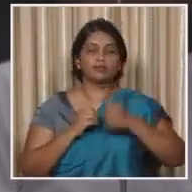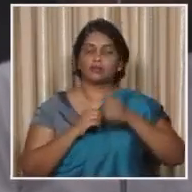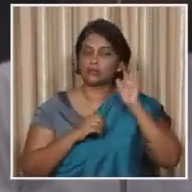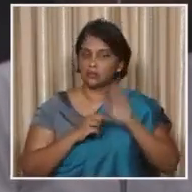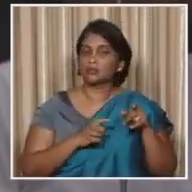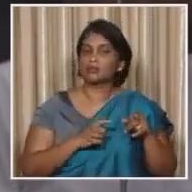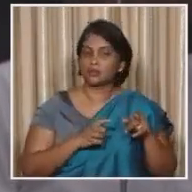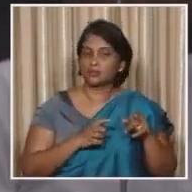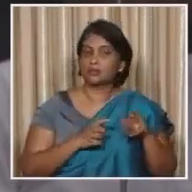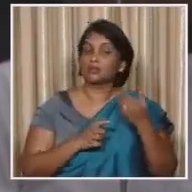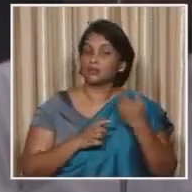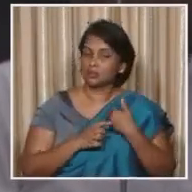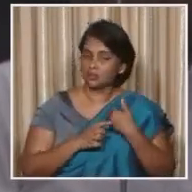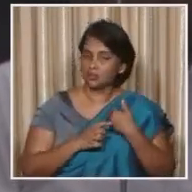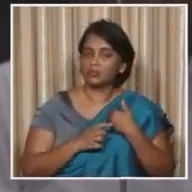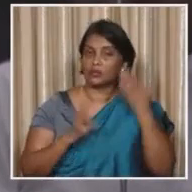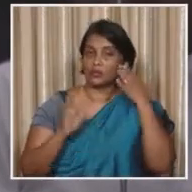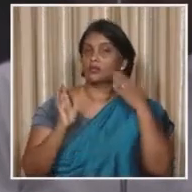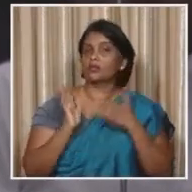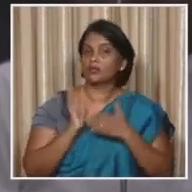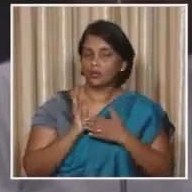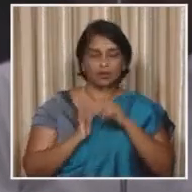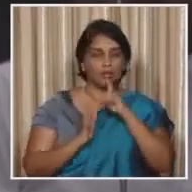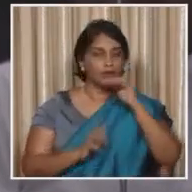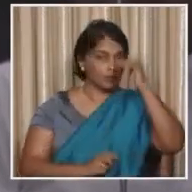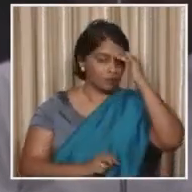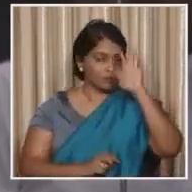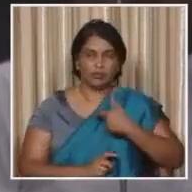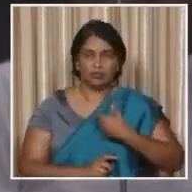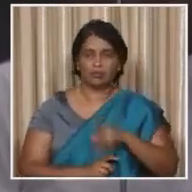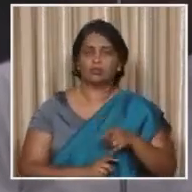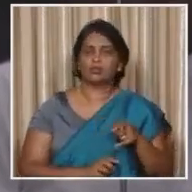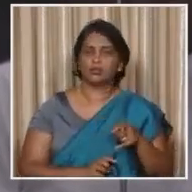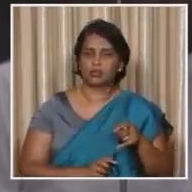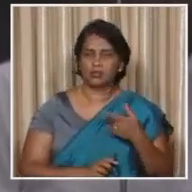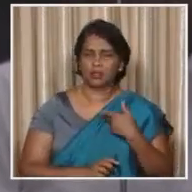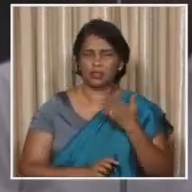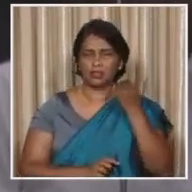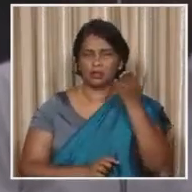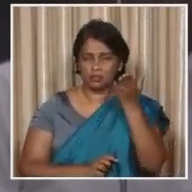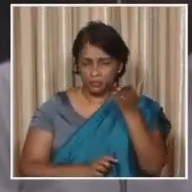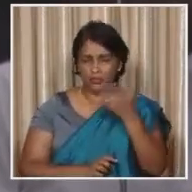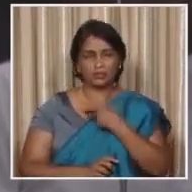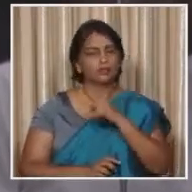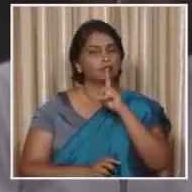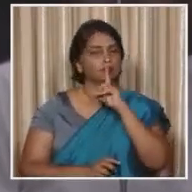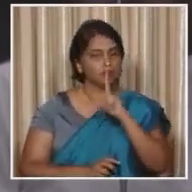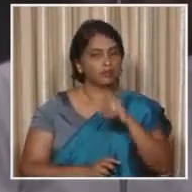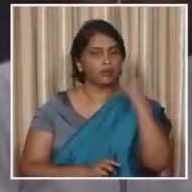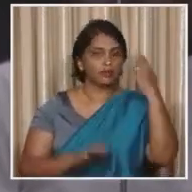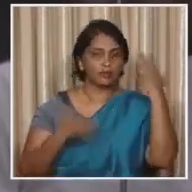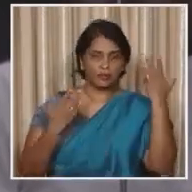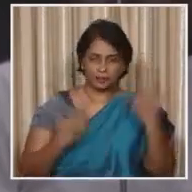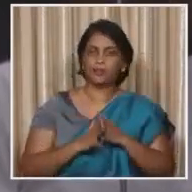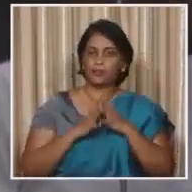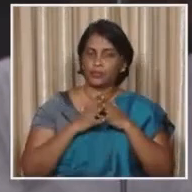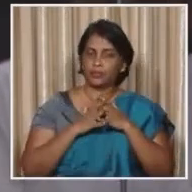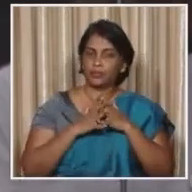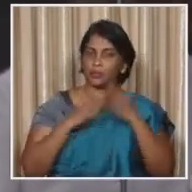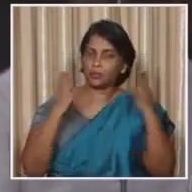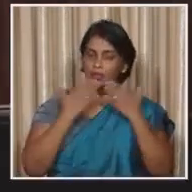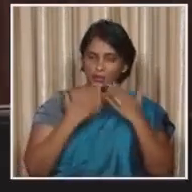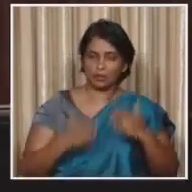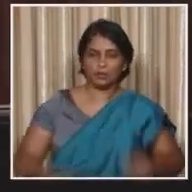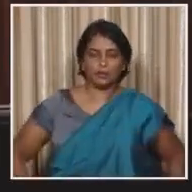සිද්ධ වෙලා තියෙන්නේ. අපේ ඒ පිළිබඳ කතානායකවරයා කෙරෙහි අපේ තිබෙන අප්‍රසාදය සම්බන්ධයෙන් පළ කරමින් මගේ වචන ස්වල්පය අවසන් කරනවා. ඔබතුමන්ට